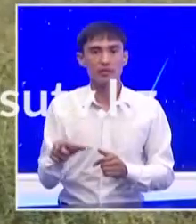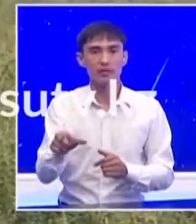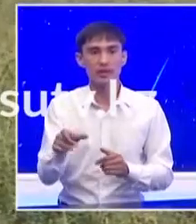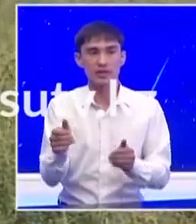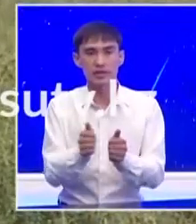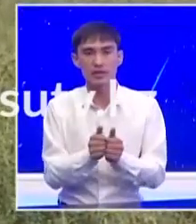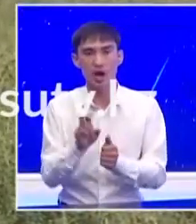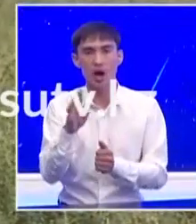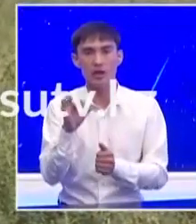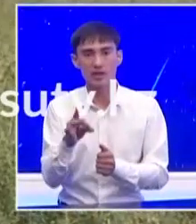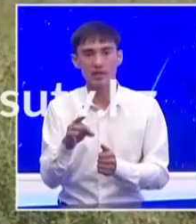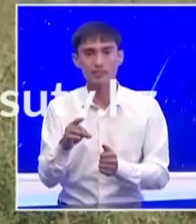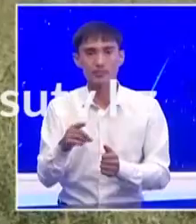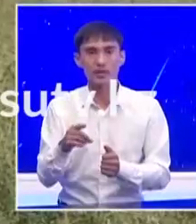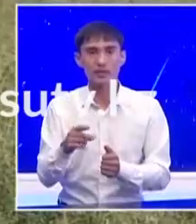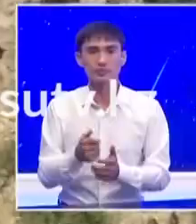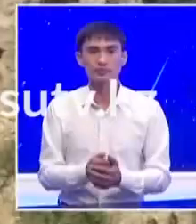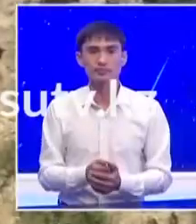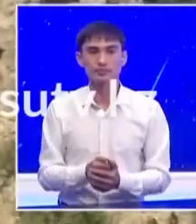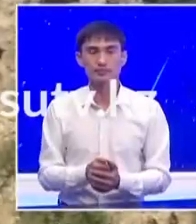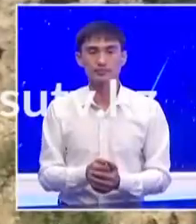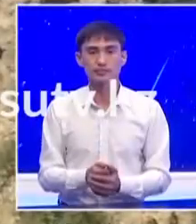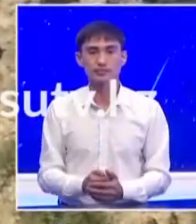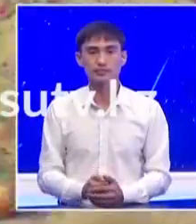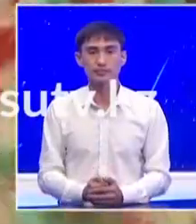и Ахкент. Видео говорит само за себя.